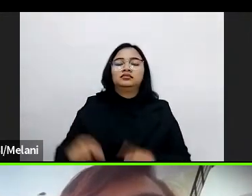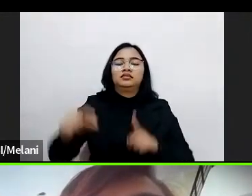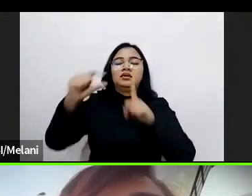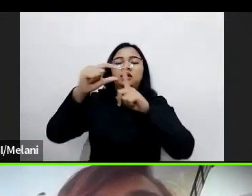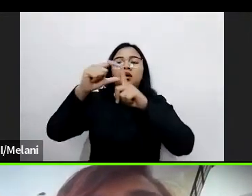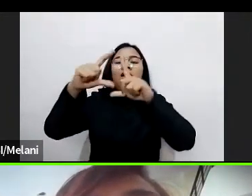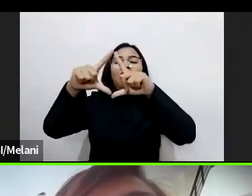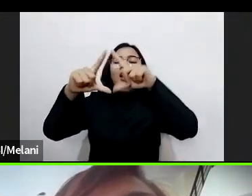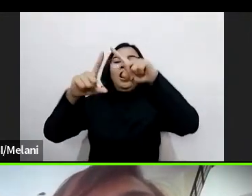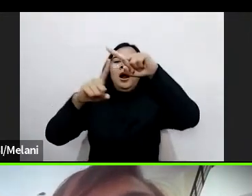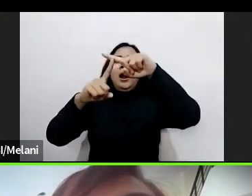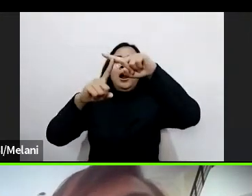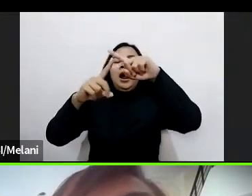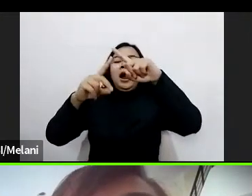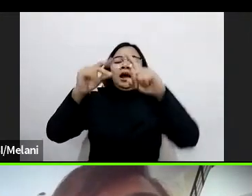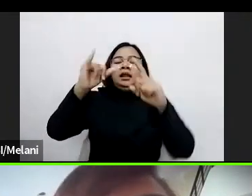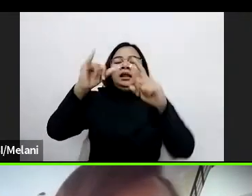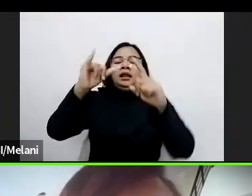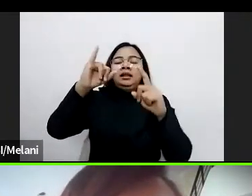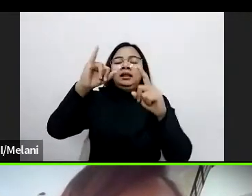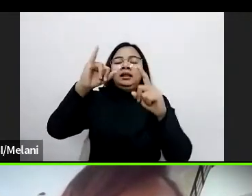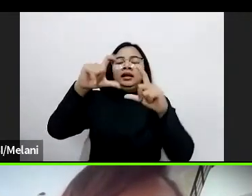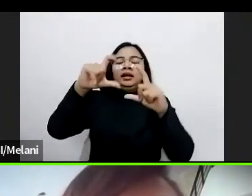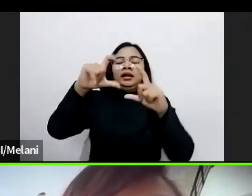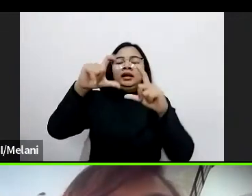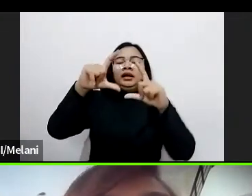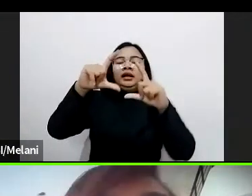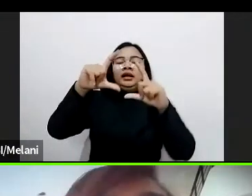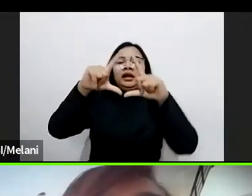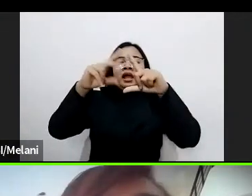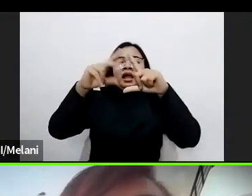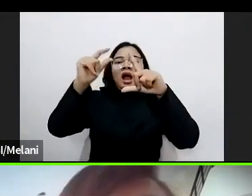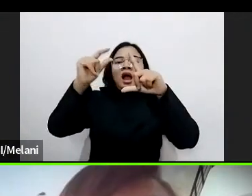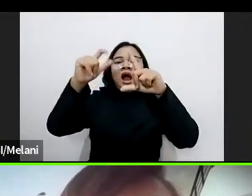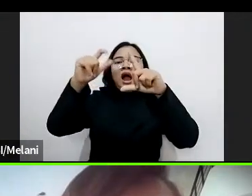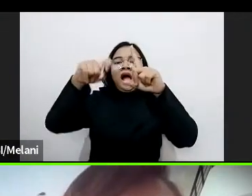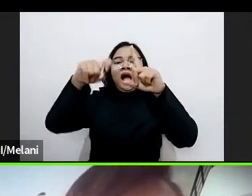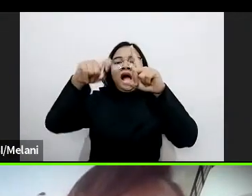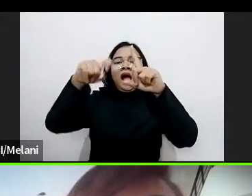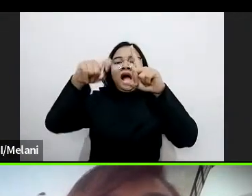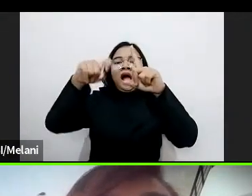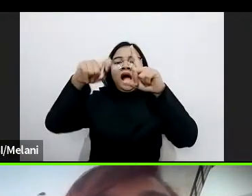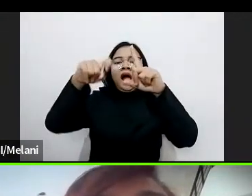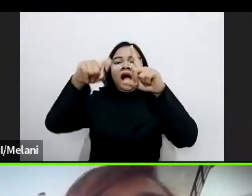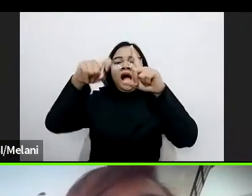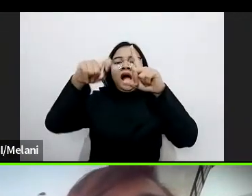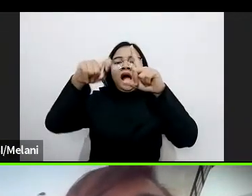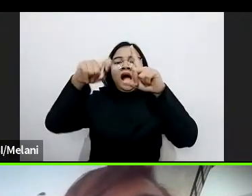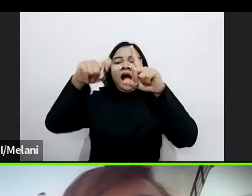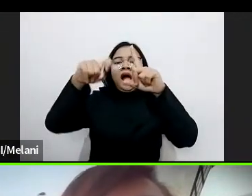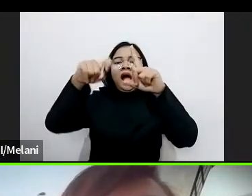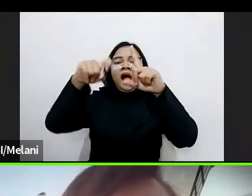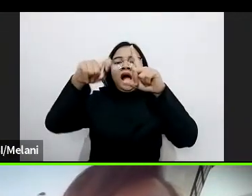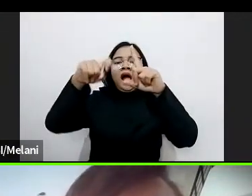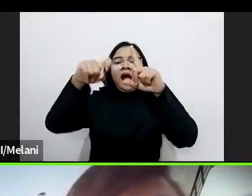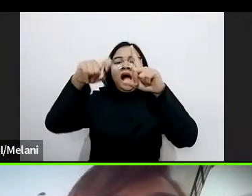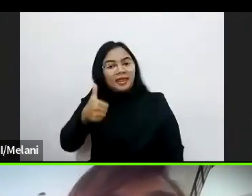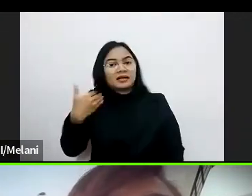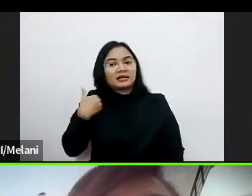itu kalau kami sih berpendapat penting gitu ya adanya lembaga khusus untuk menangani ini, karena